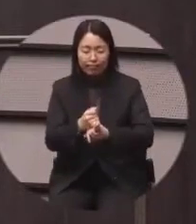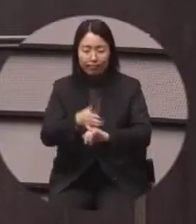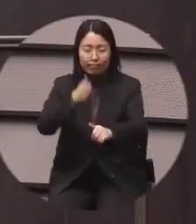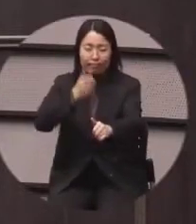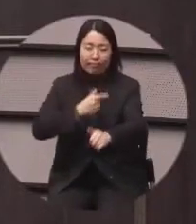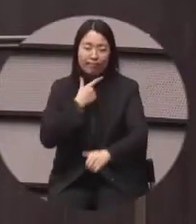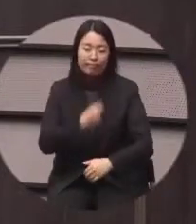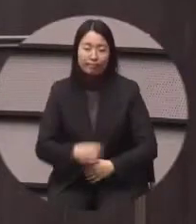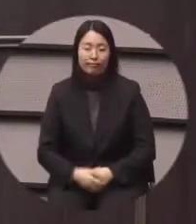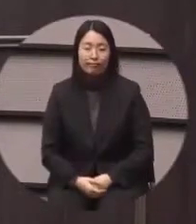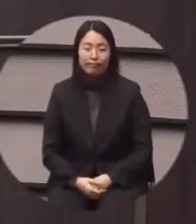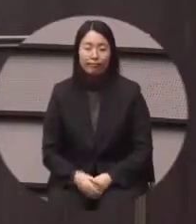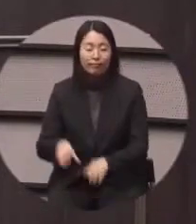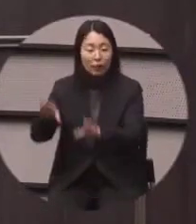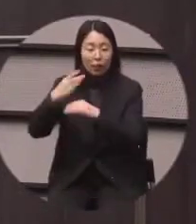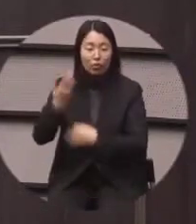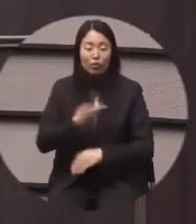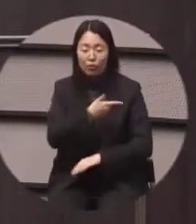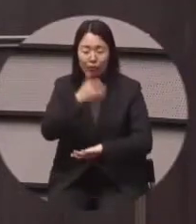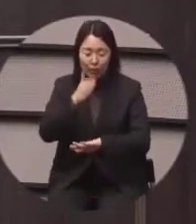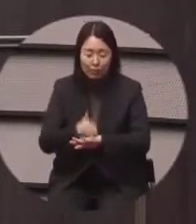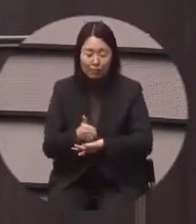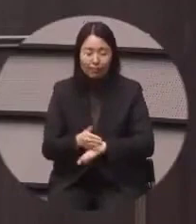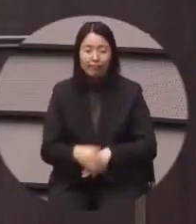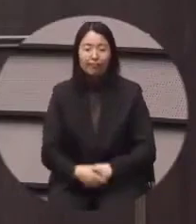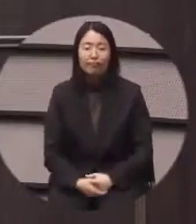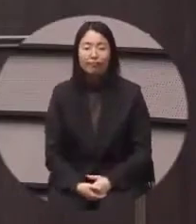당부드립니다. 경청해 주셔서 감사합니다.